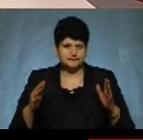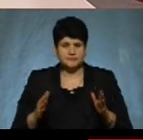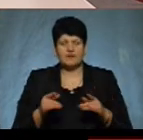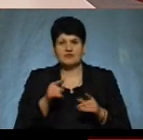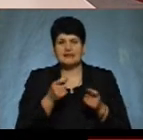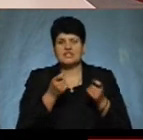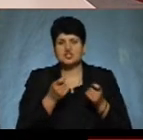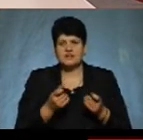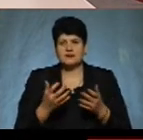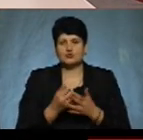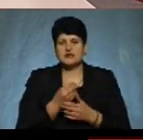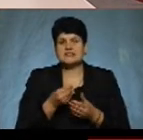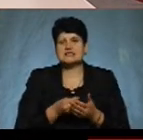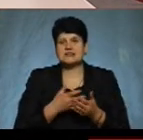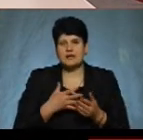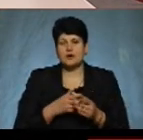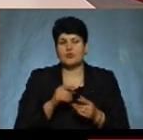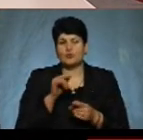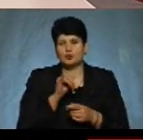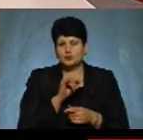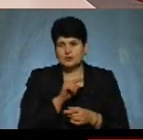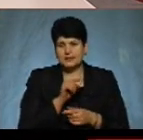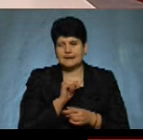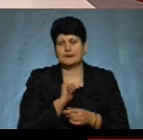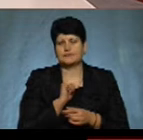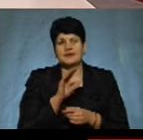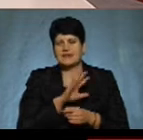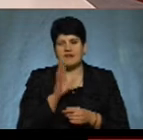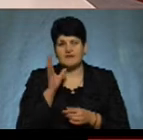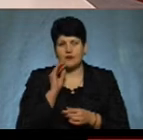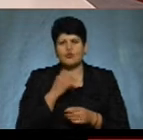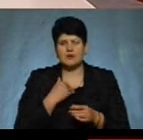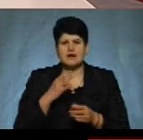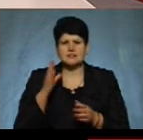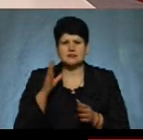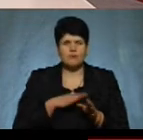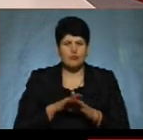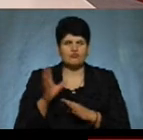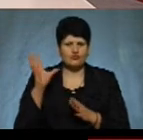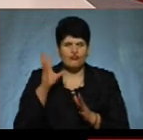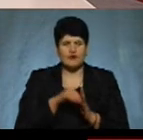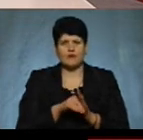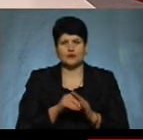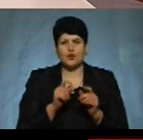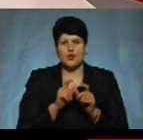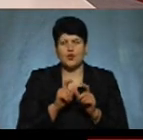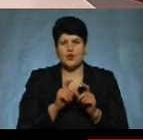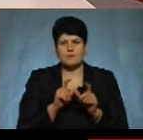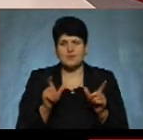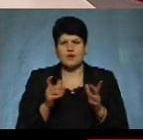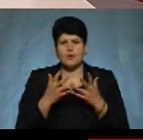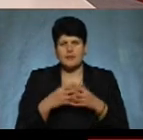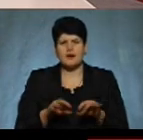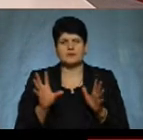дешевше виходить ціна, тому що в них не враховано, в нас повністю все враховано. Об'єкт, де включає в себе обладнання